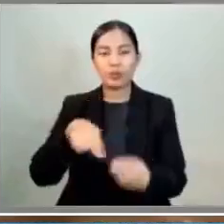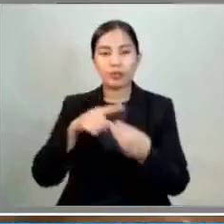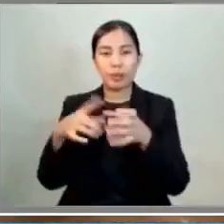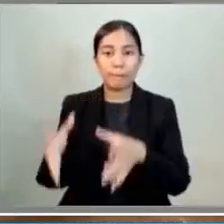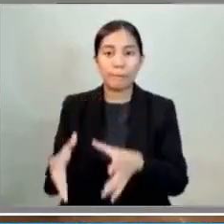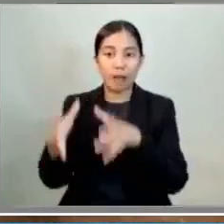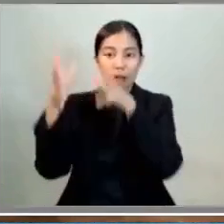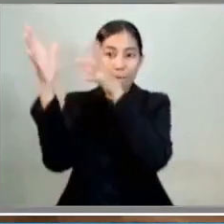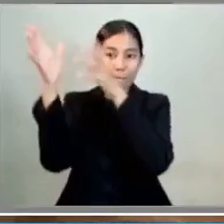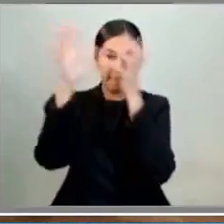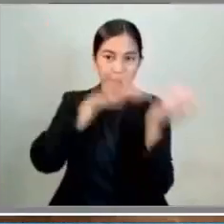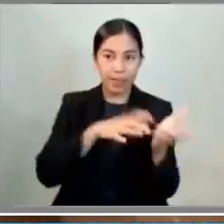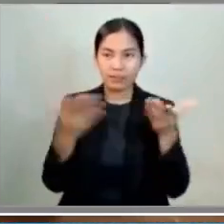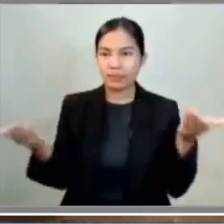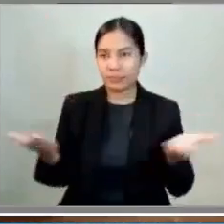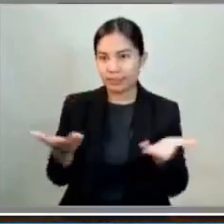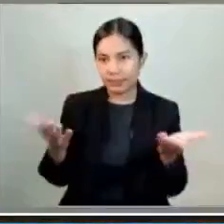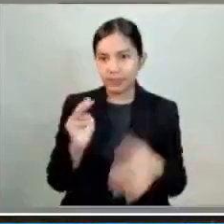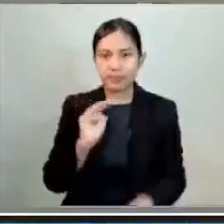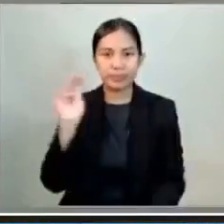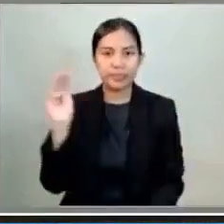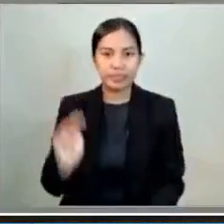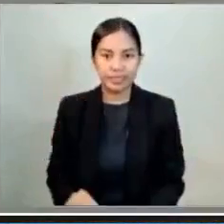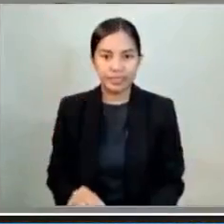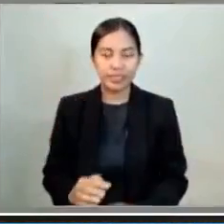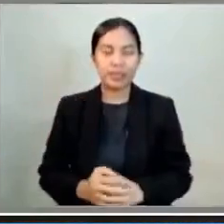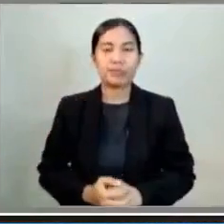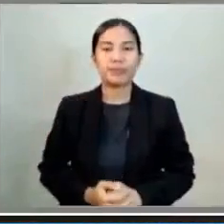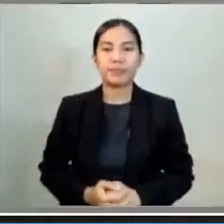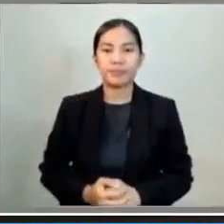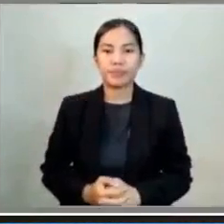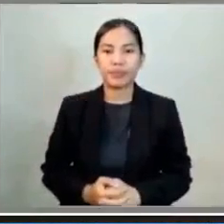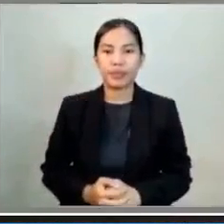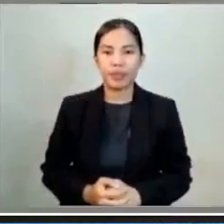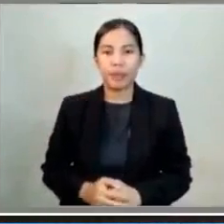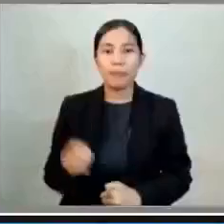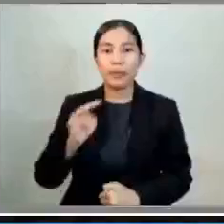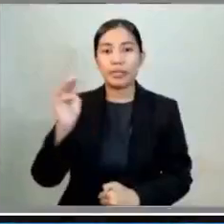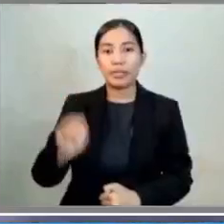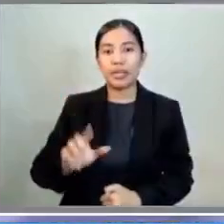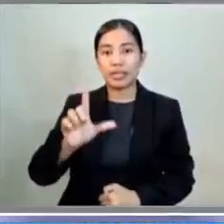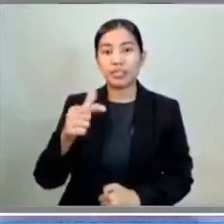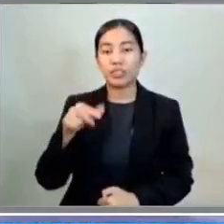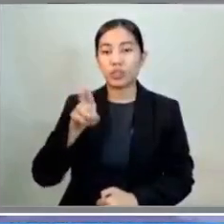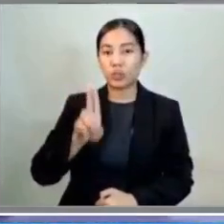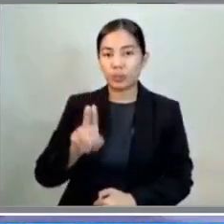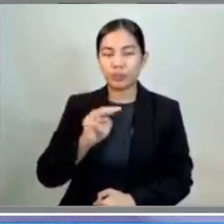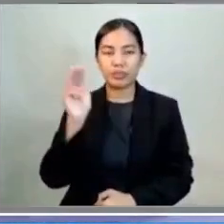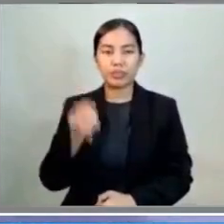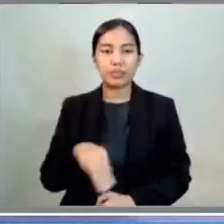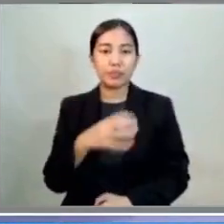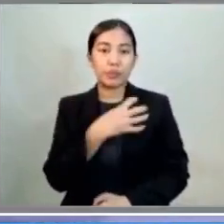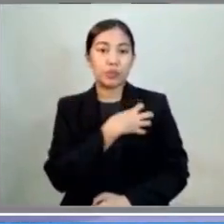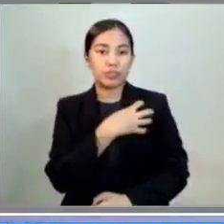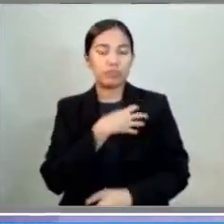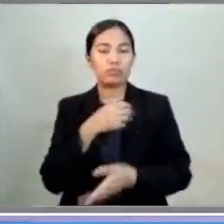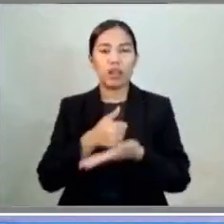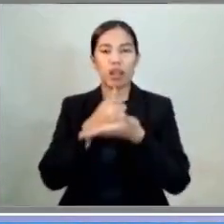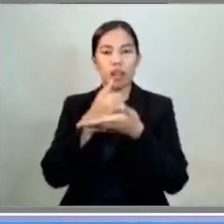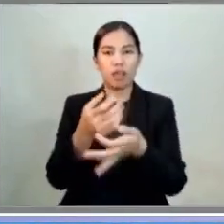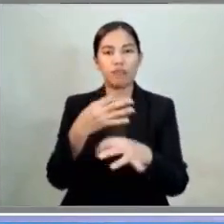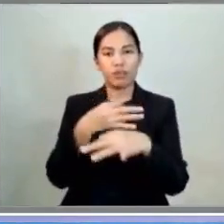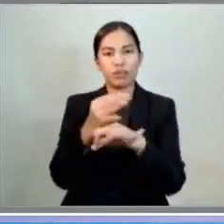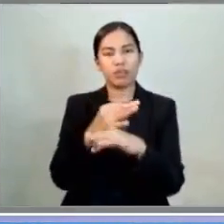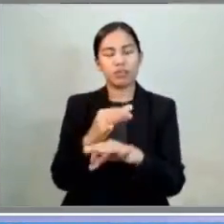Maynila. Tumulong din at nagbabantay ang mga kauni ng Manila LGU at Manila Police District. Tanghali kahapon, sunod-sunod